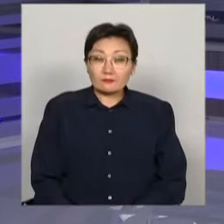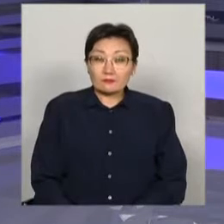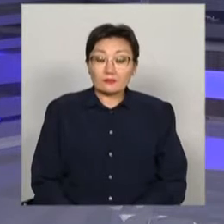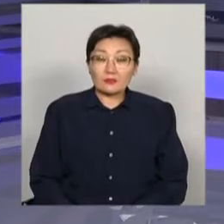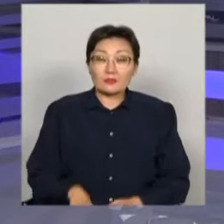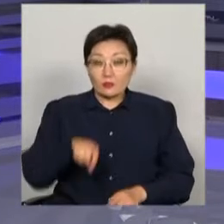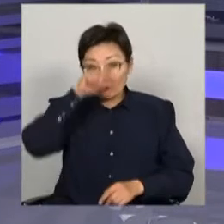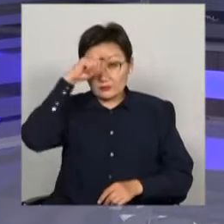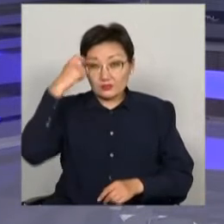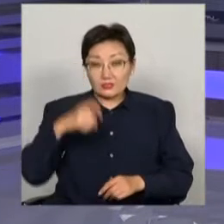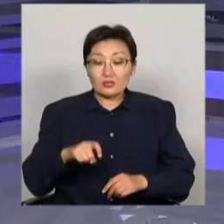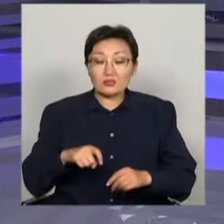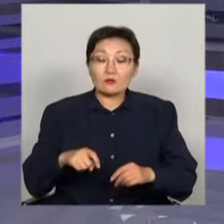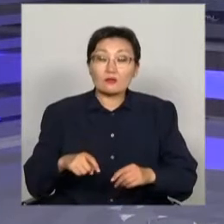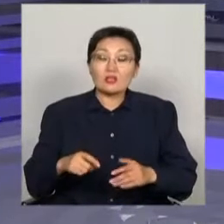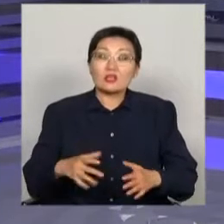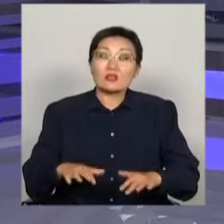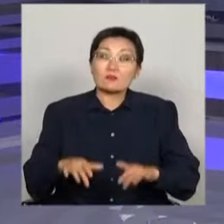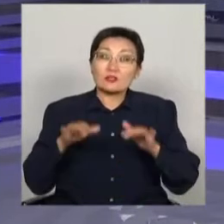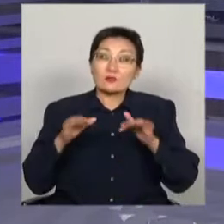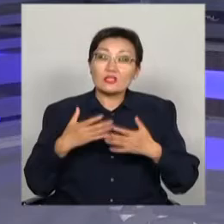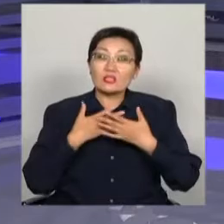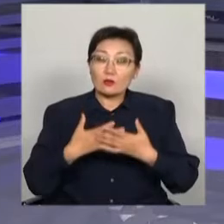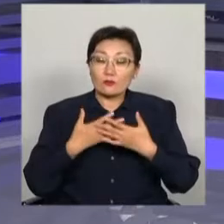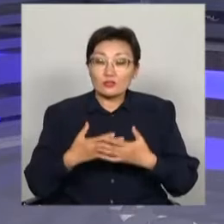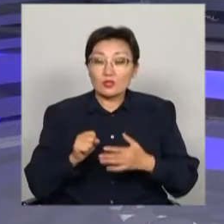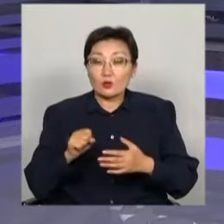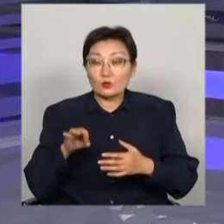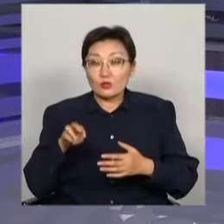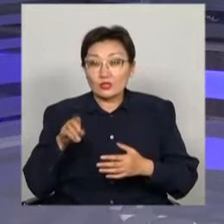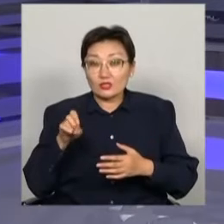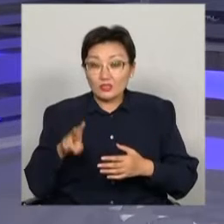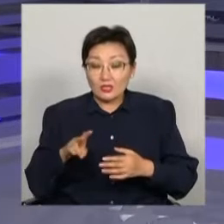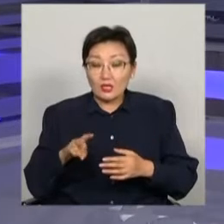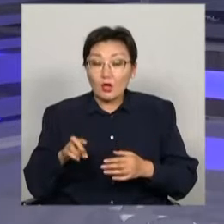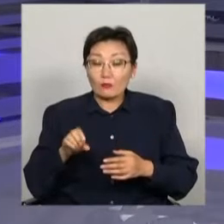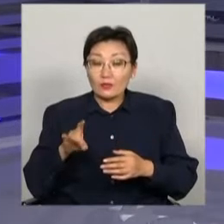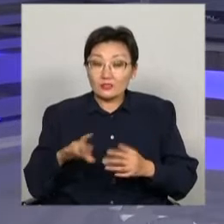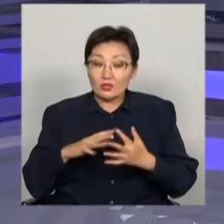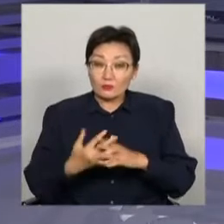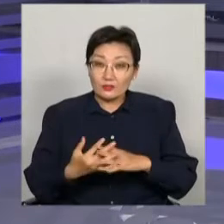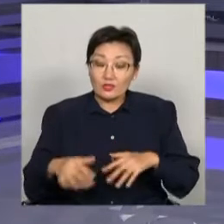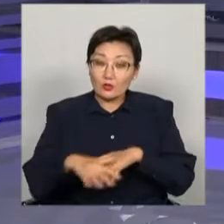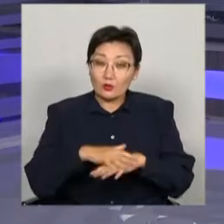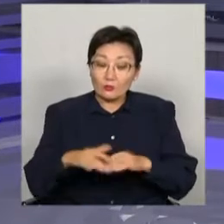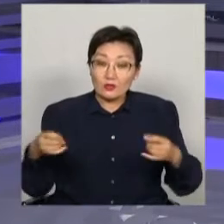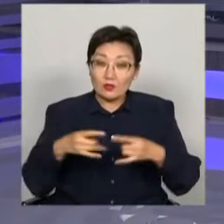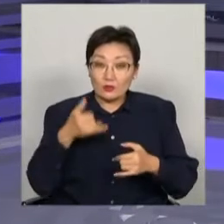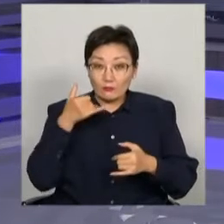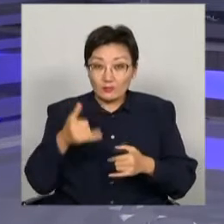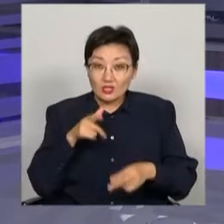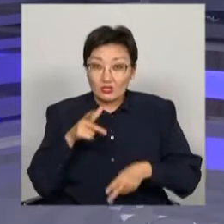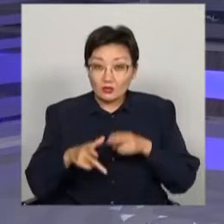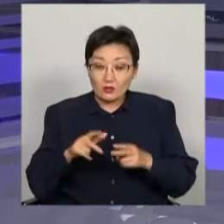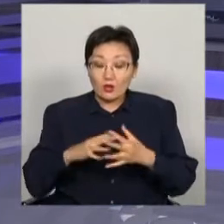Аптап ыстықта шаң тозаң жұтып отырмыз. Осылай деп Іле ауданы Өтеген Батыр кентінің тұрғындары арнамызға хабарласып мұң шақты.